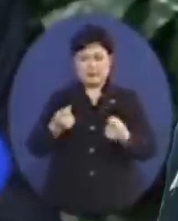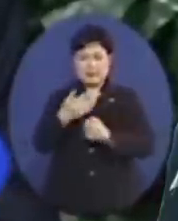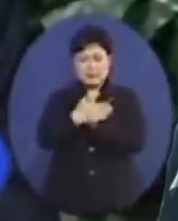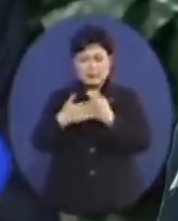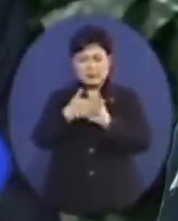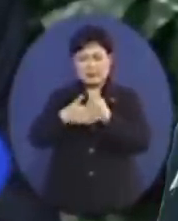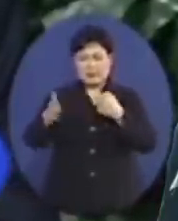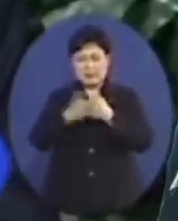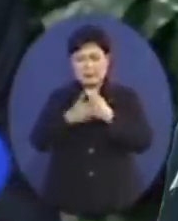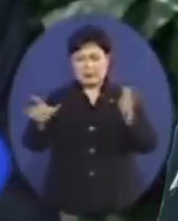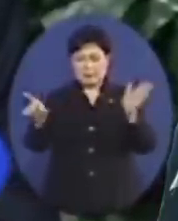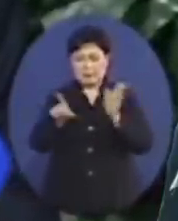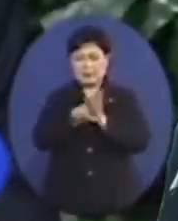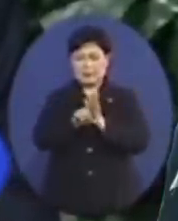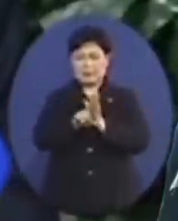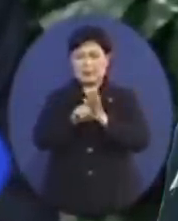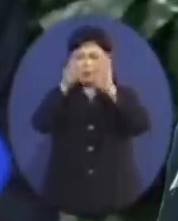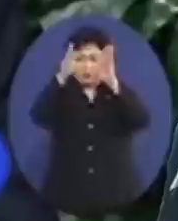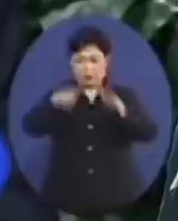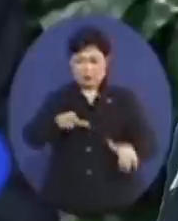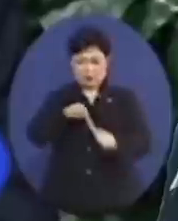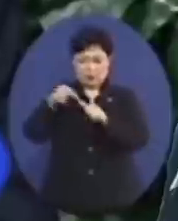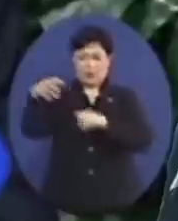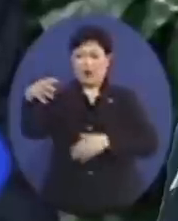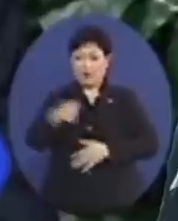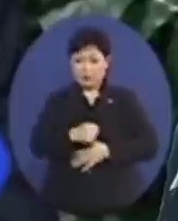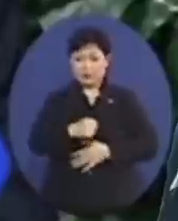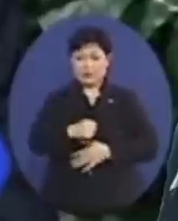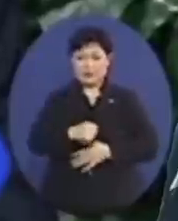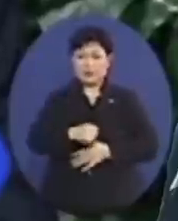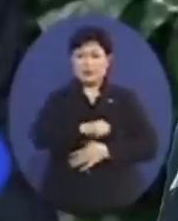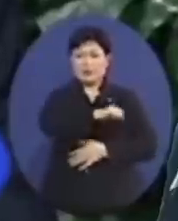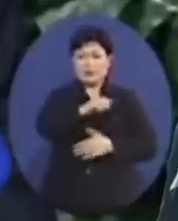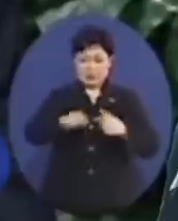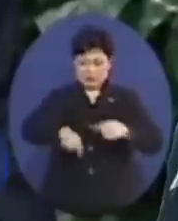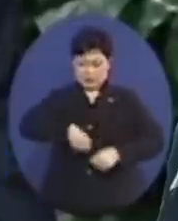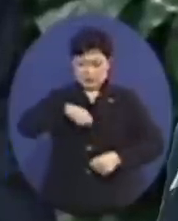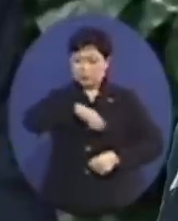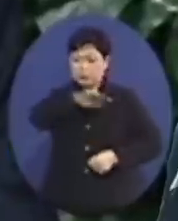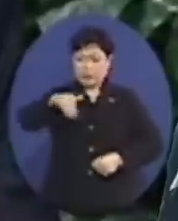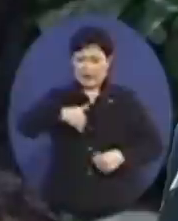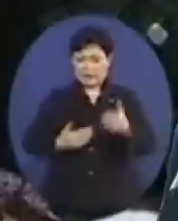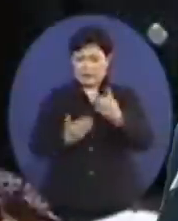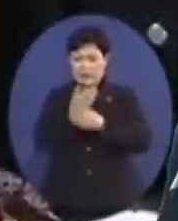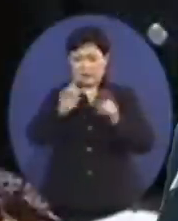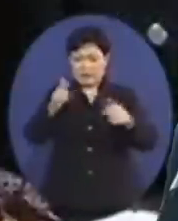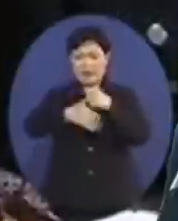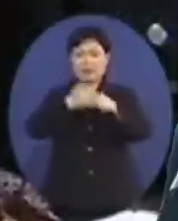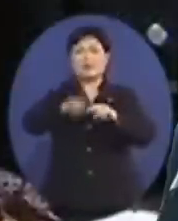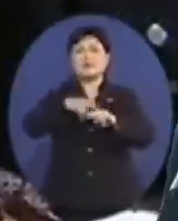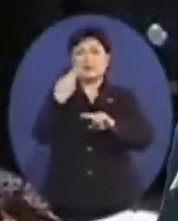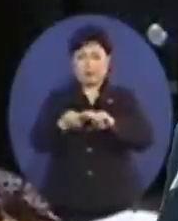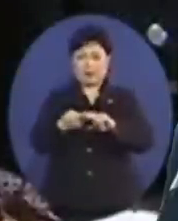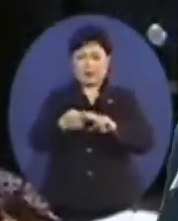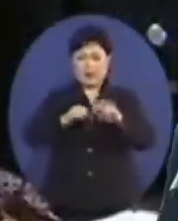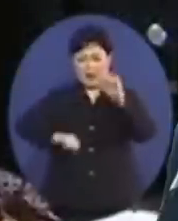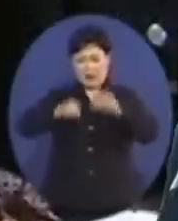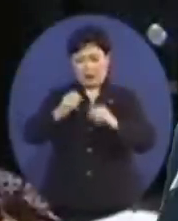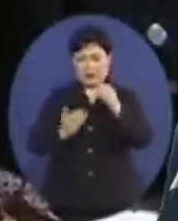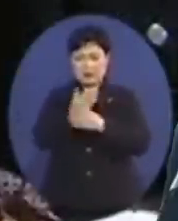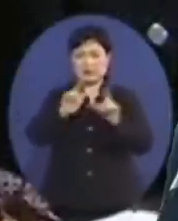인하여 믿음으로 말미암아 구원을 얻나니 이것이 우리에게서 난 것이 아니요 하나님의 선물이라, 행위에서 난 것이